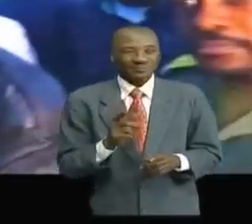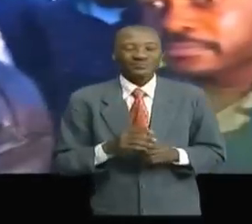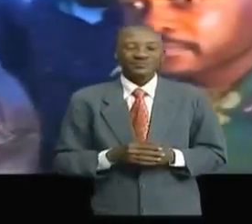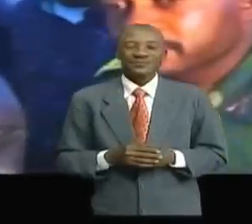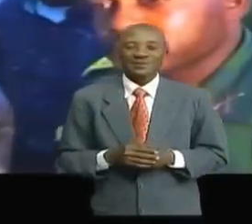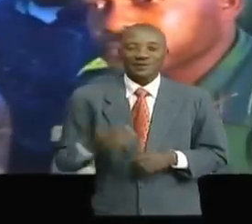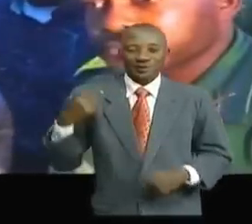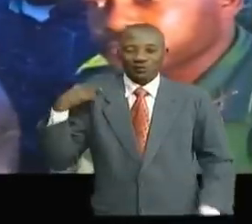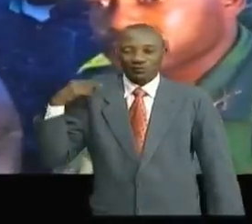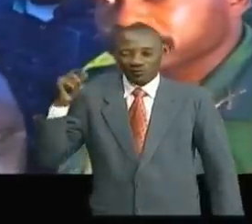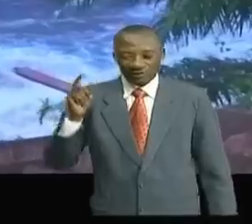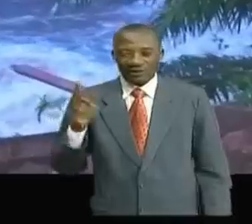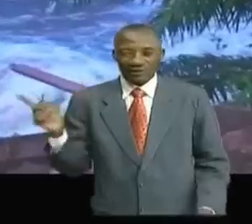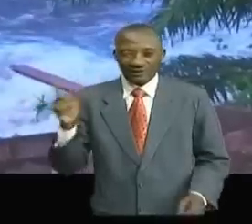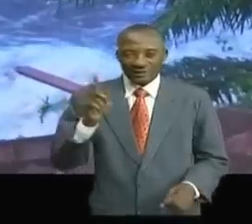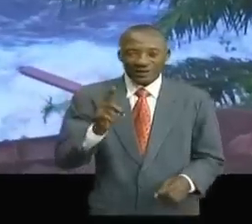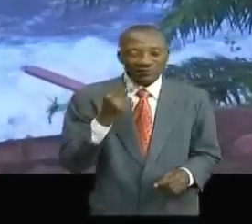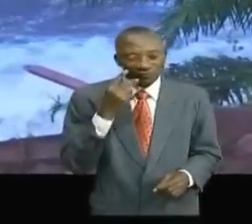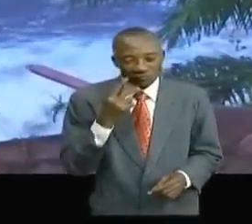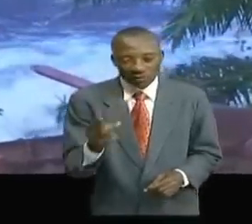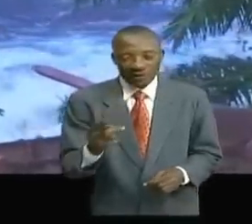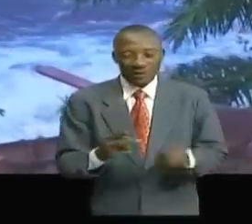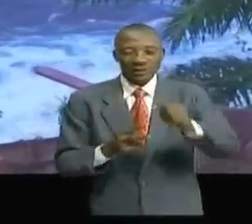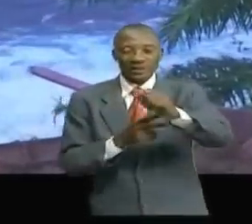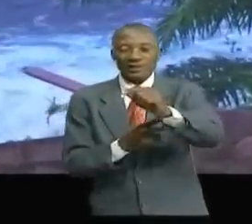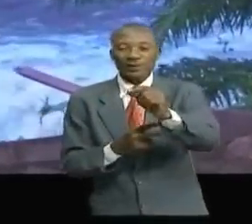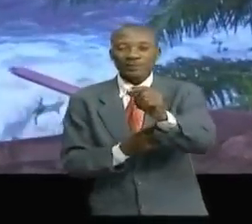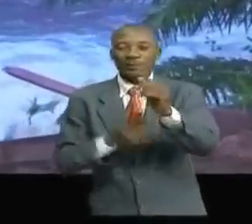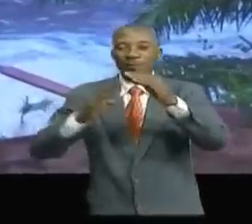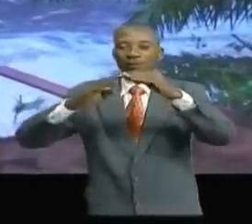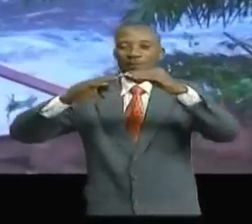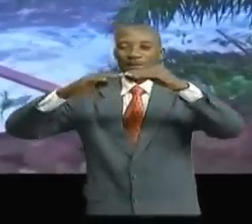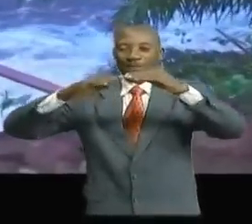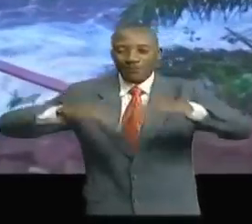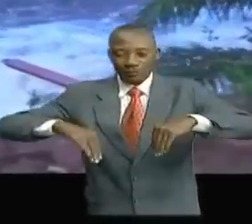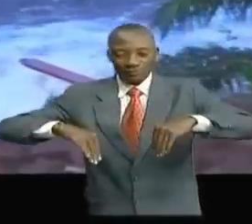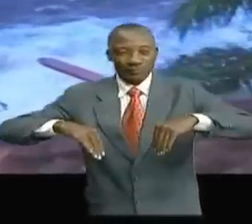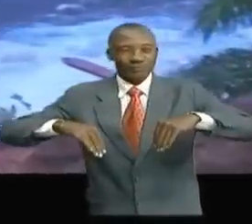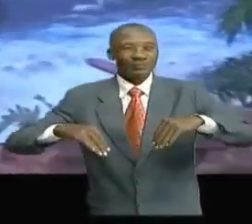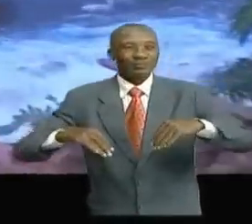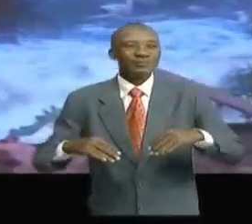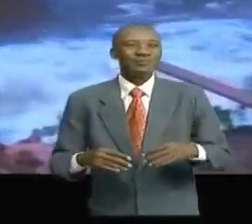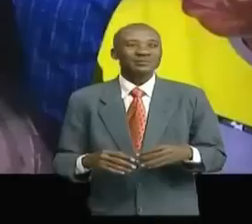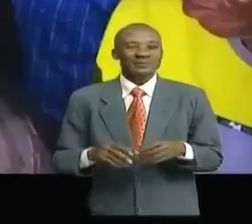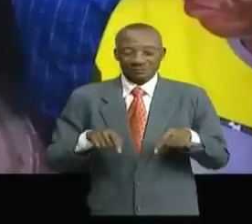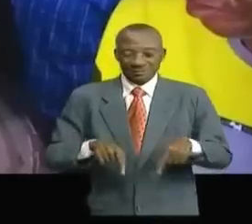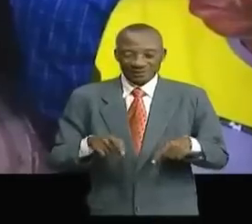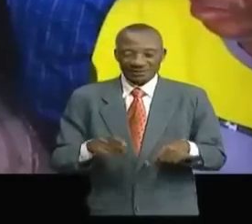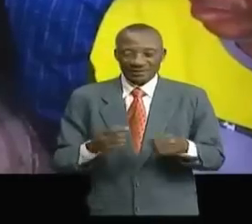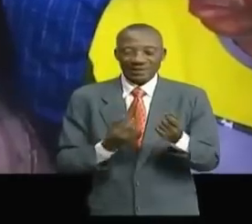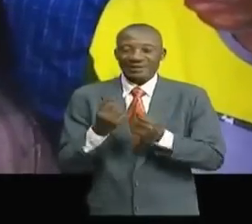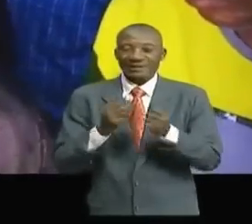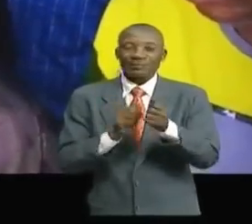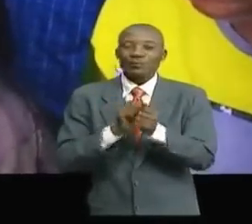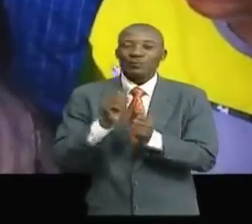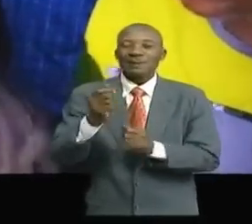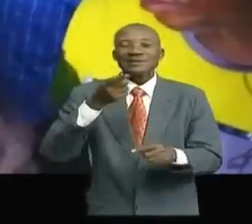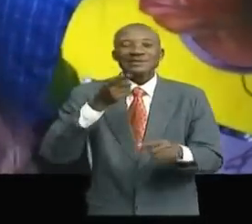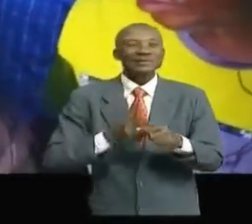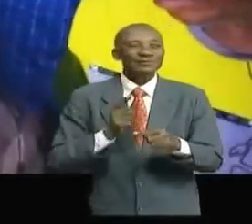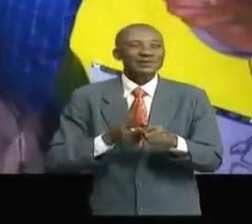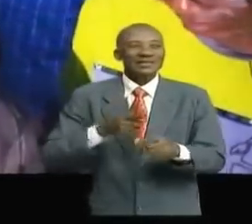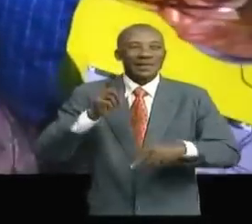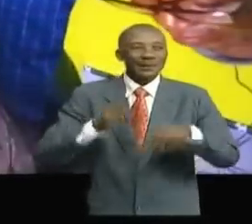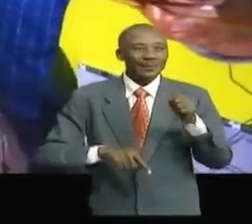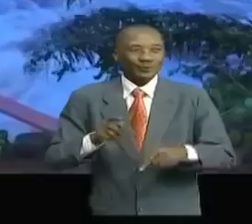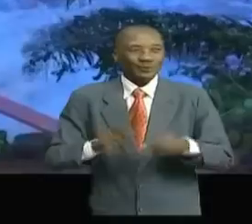de sécurité, il s'agit d'un effondrement causé par la surcharge d'un camion d'une ONG qui transportait